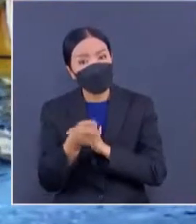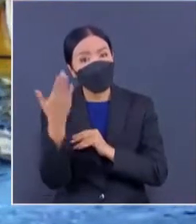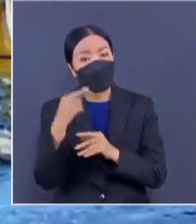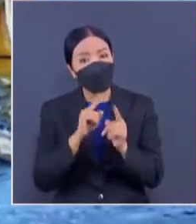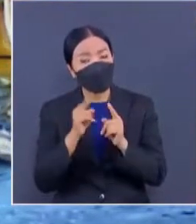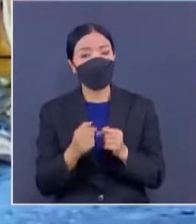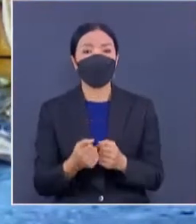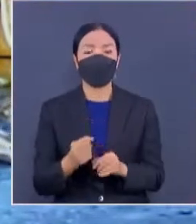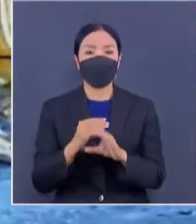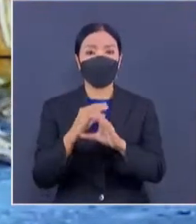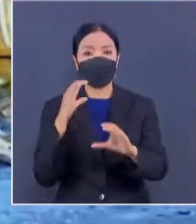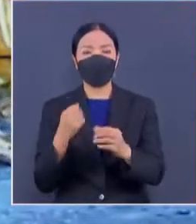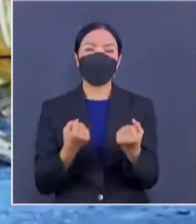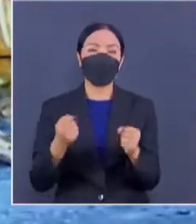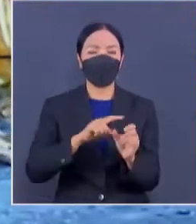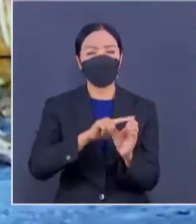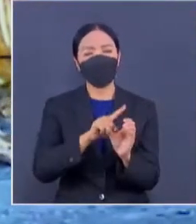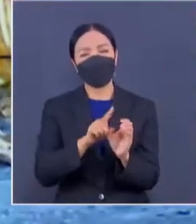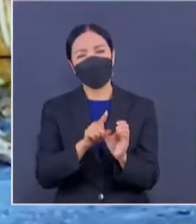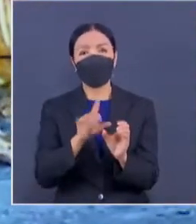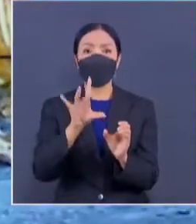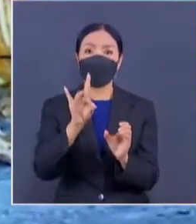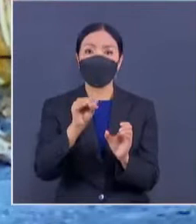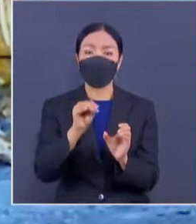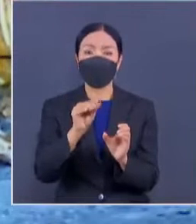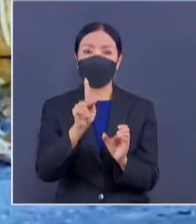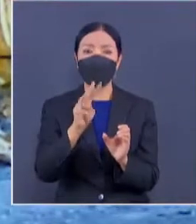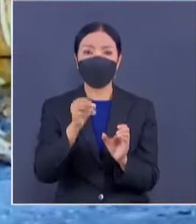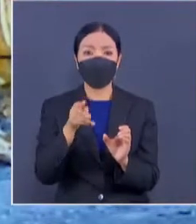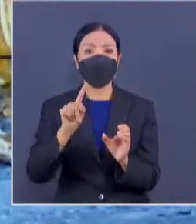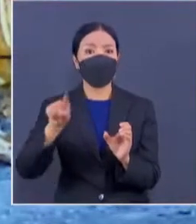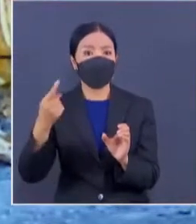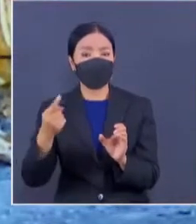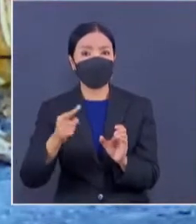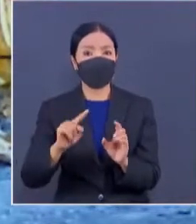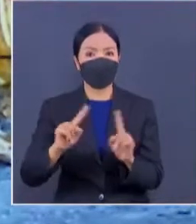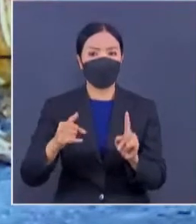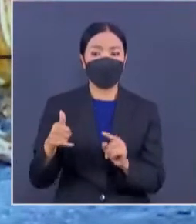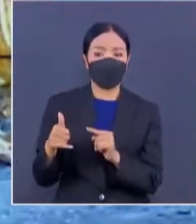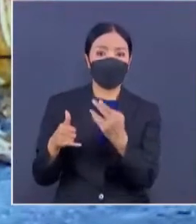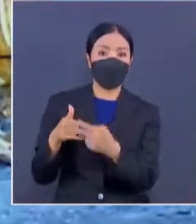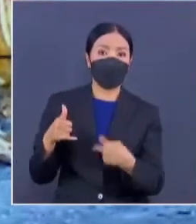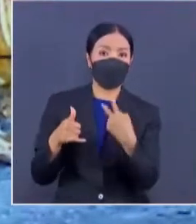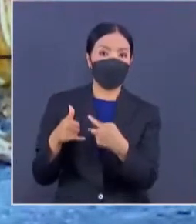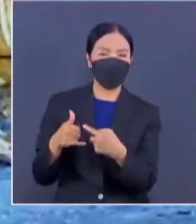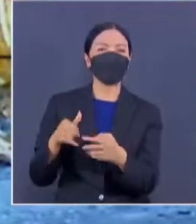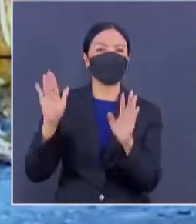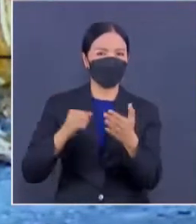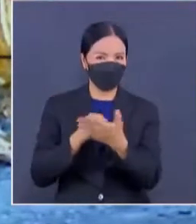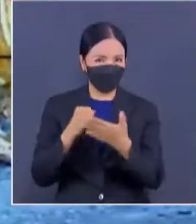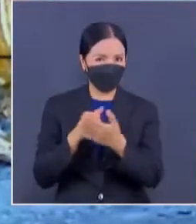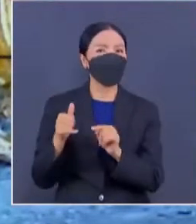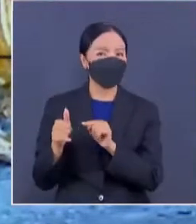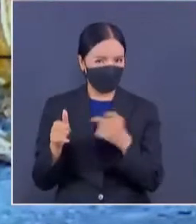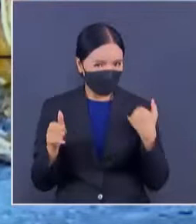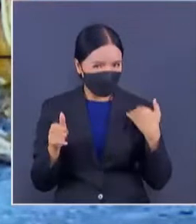ขับมาเนี่ยความเร็วก็ไม่ได้มากนะครับ80กว่ากิโลเมตรนะครับแต่ว่าผลการตรวจร่างกายออกมาพบมีสารเสพติด